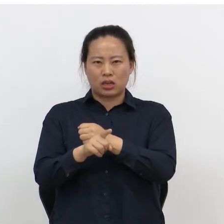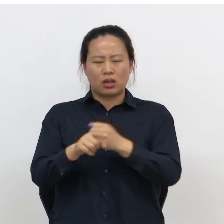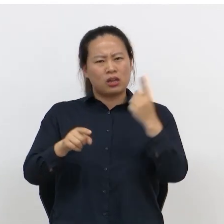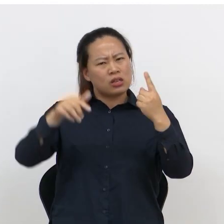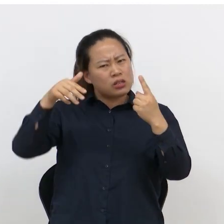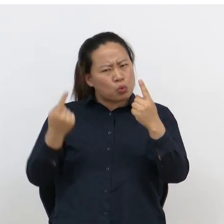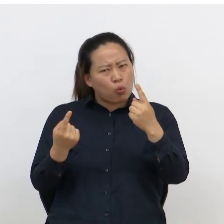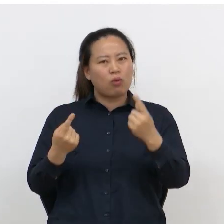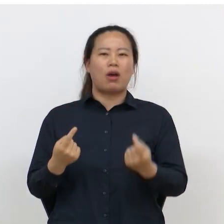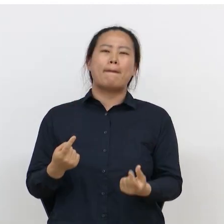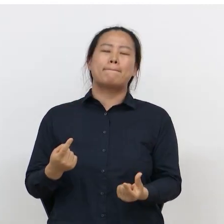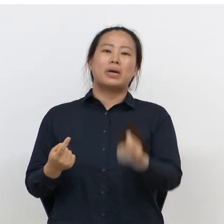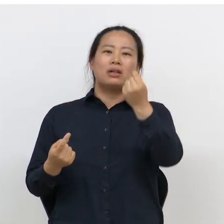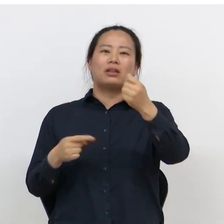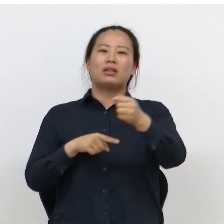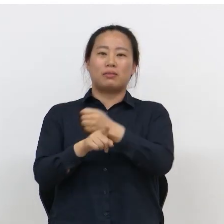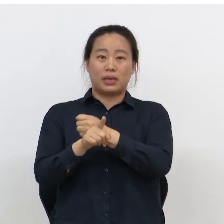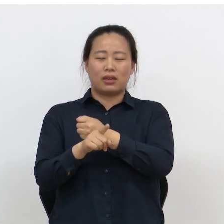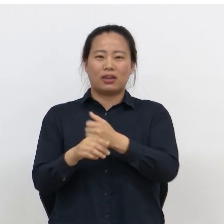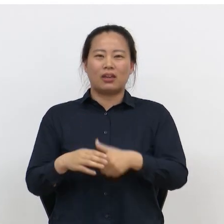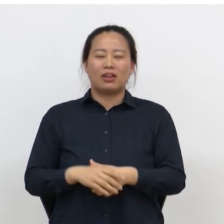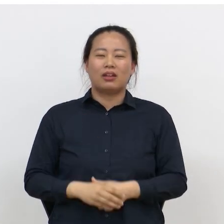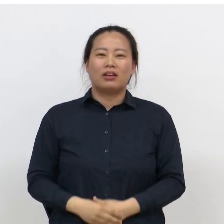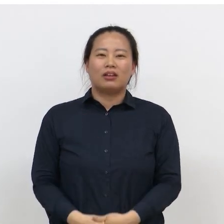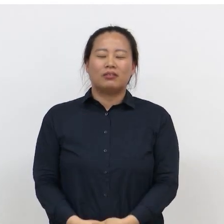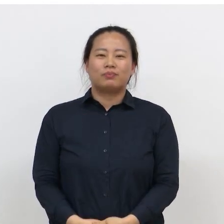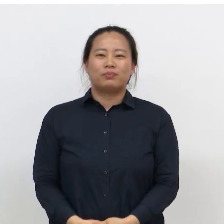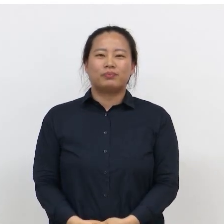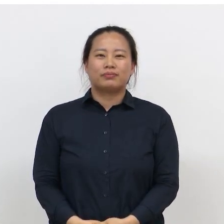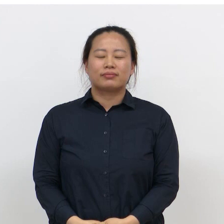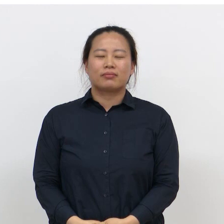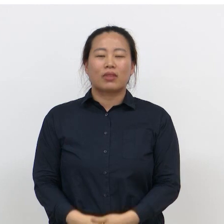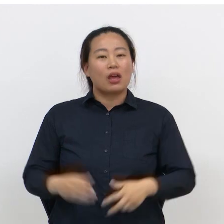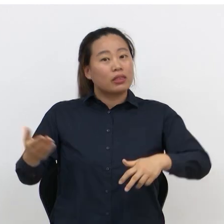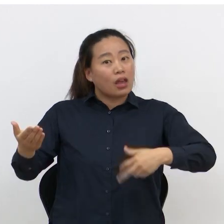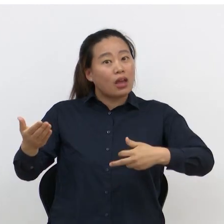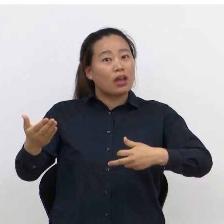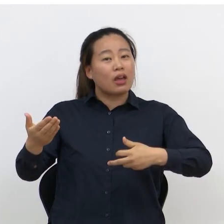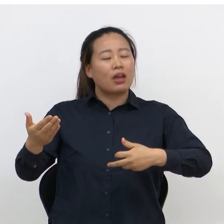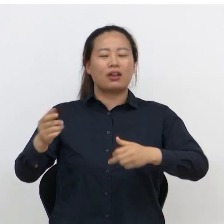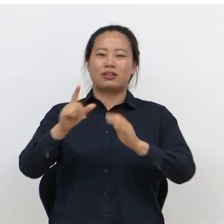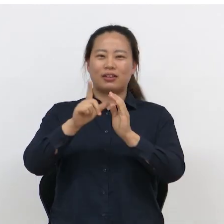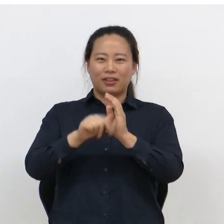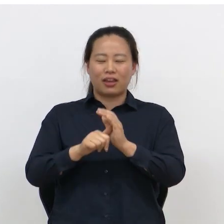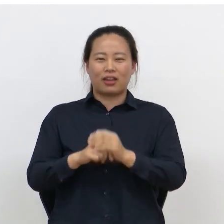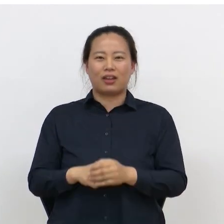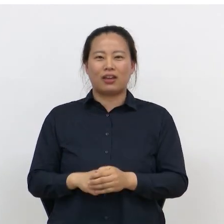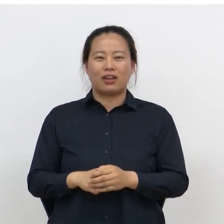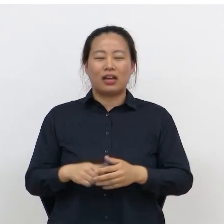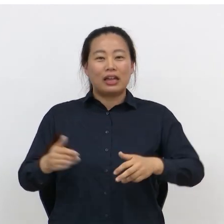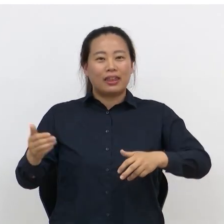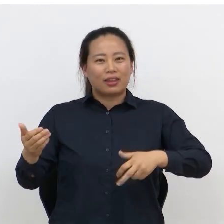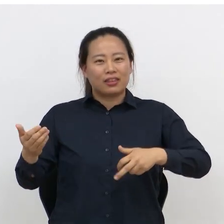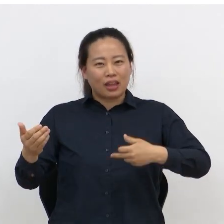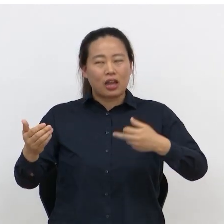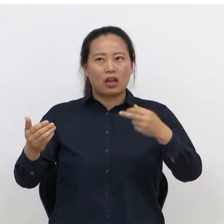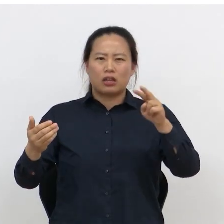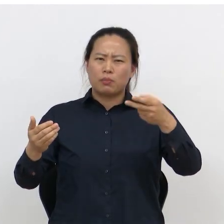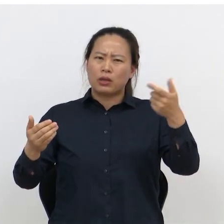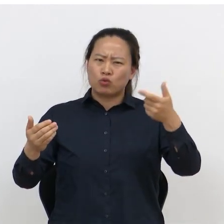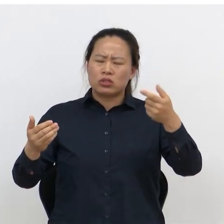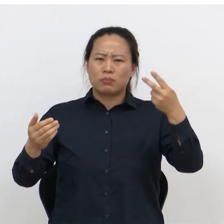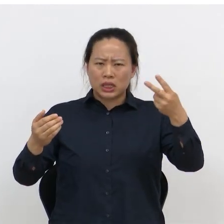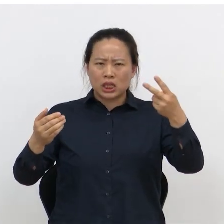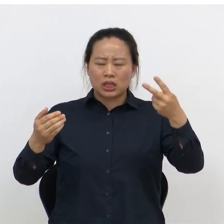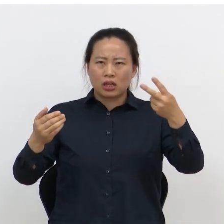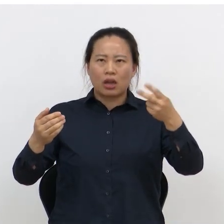262회니까 엄청나게 빠르게 진동하는 것이죠. 그렇게 해서 기타 줄을 튕기면 이 줄이 262회 진동하니까 옆에 있던